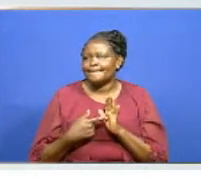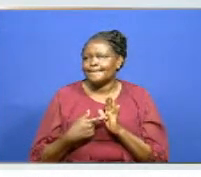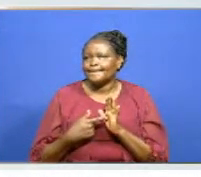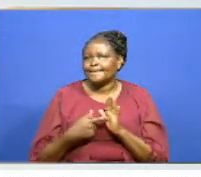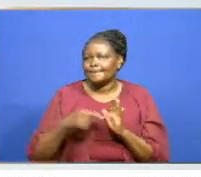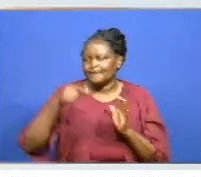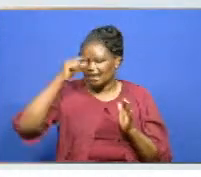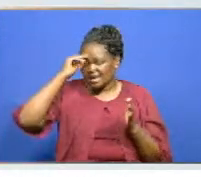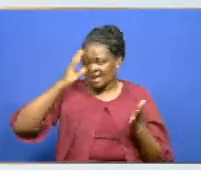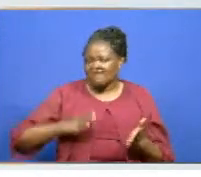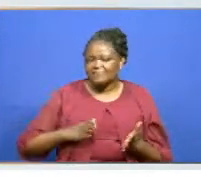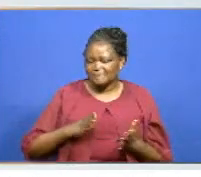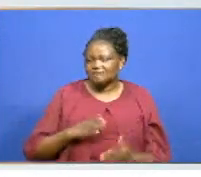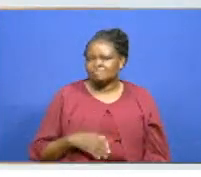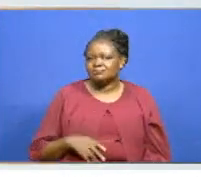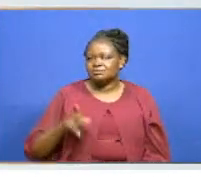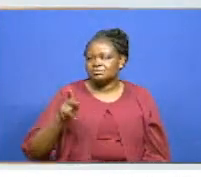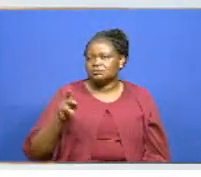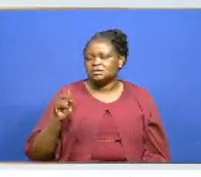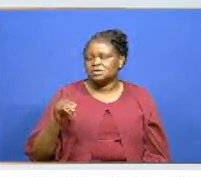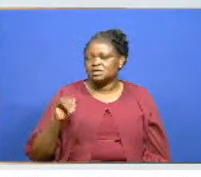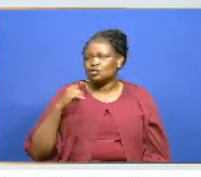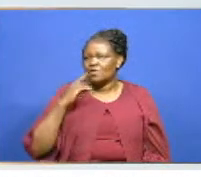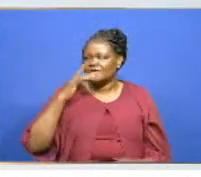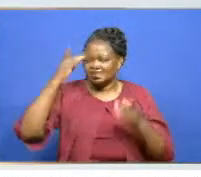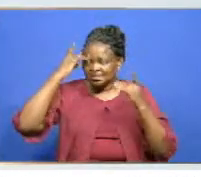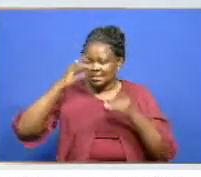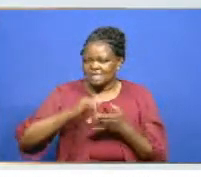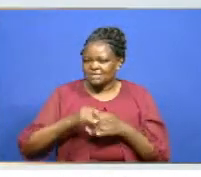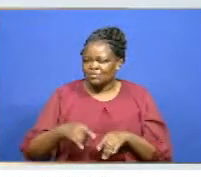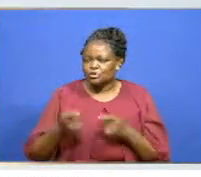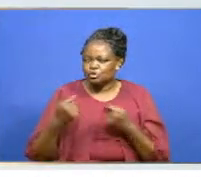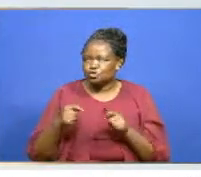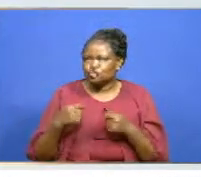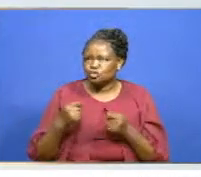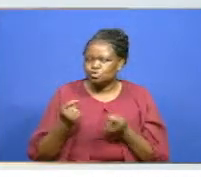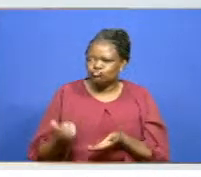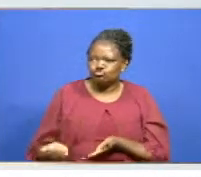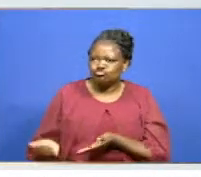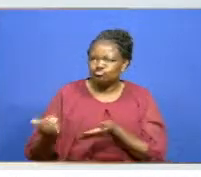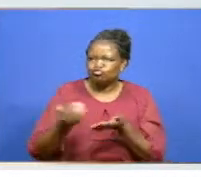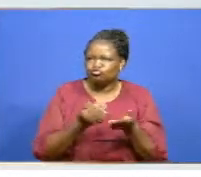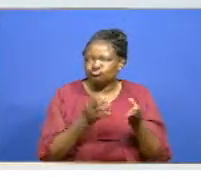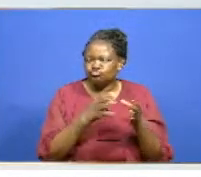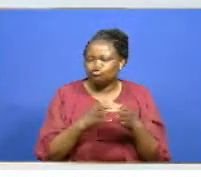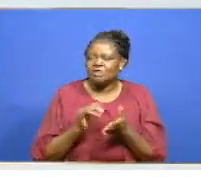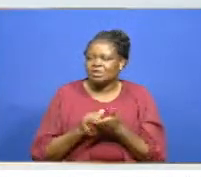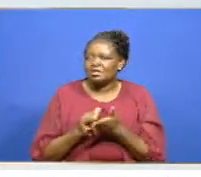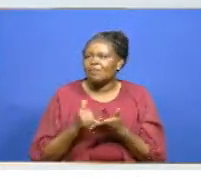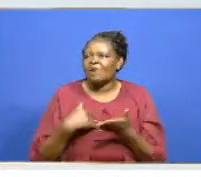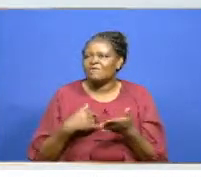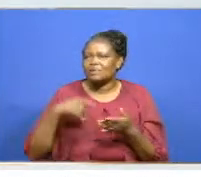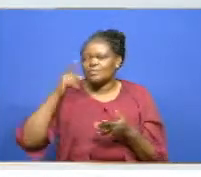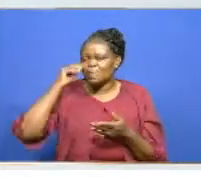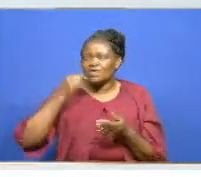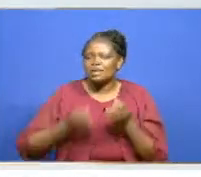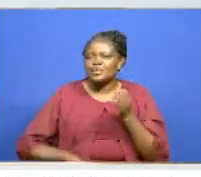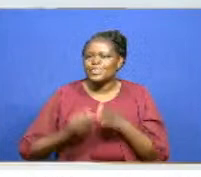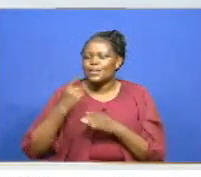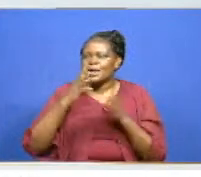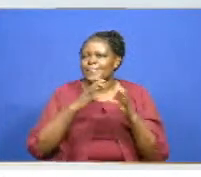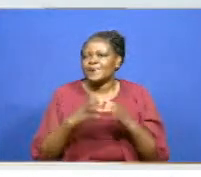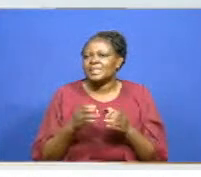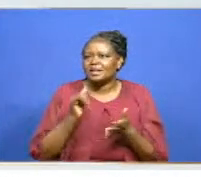Gavana Kingi ambaye ameamua ya kwamba yeye atajaribu kukusanya vile vyama ambavyo viko katika pwani na kuunda chama kimoja